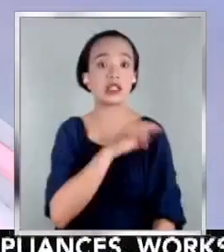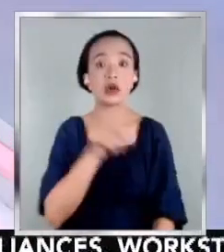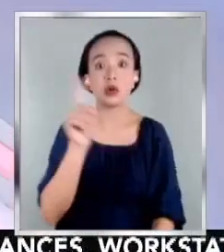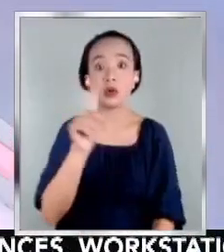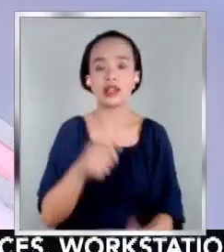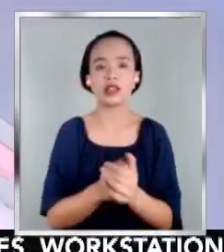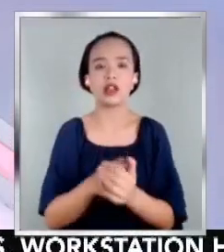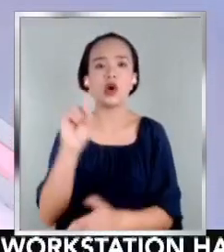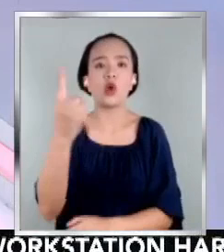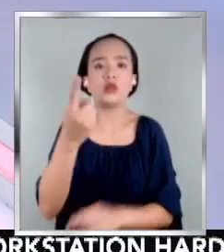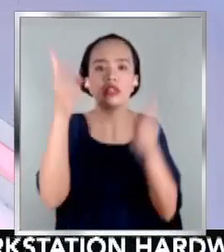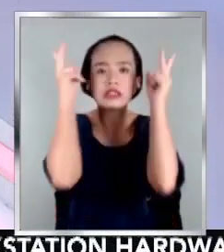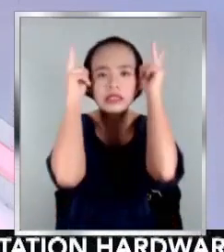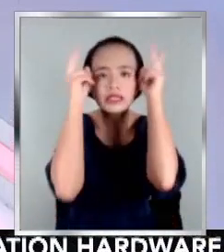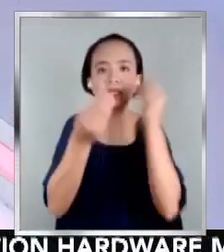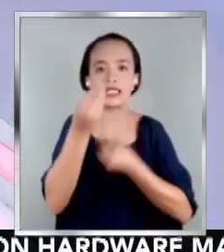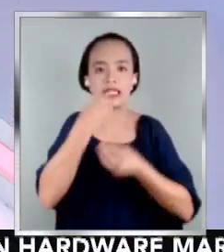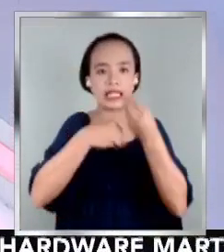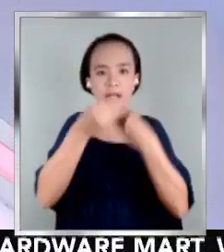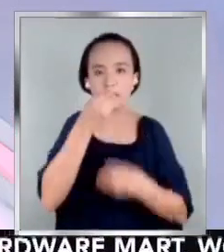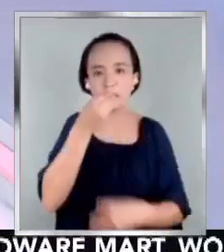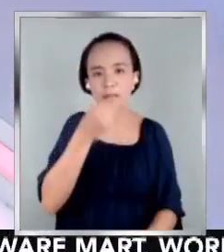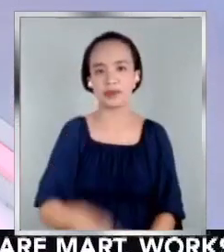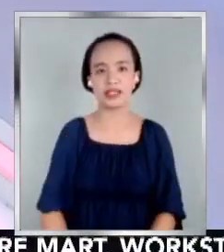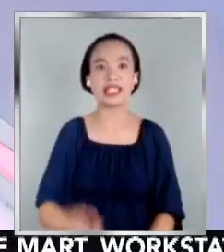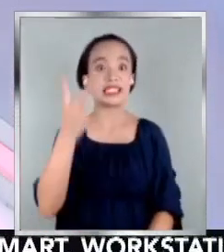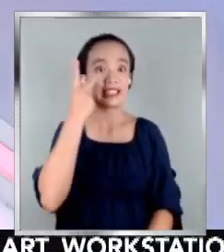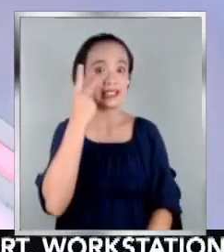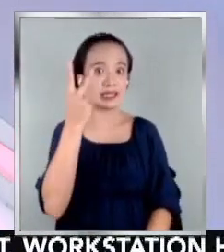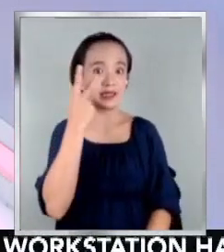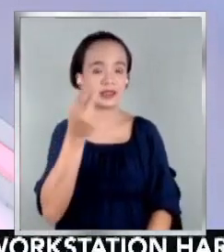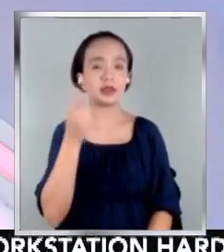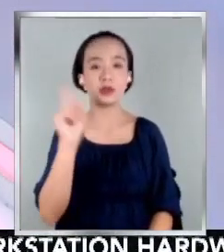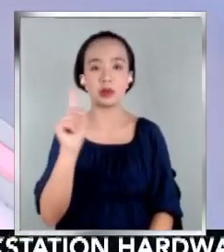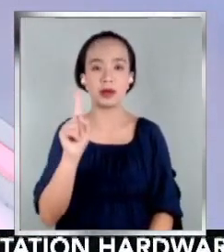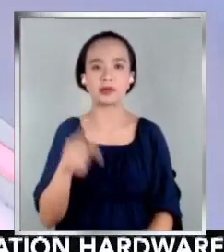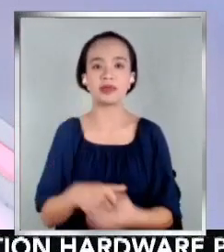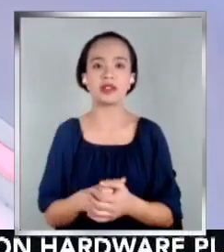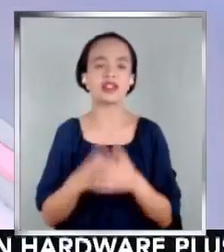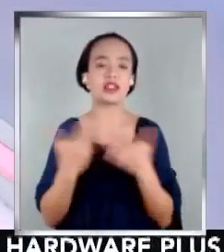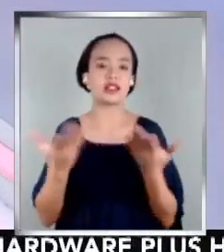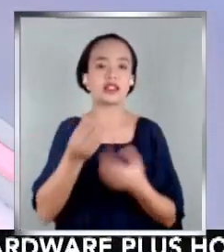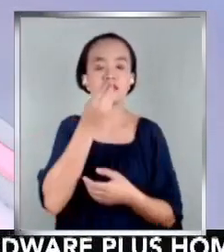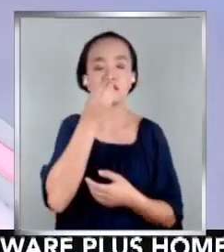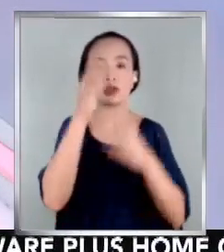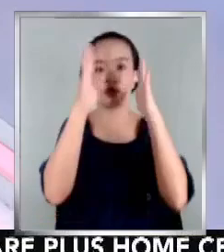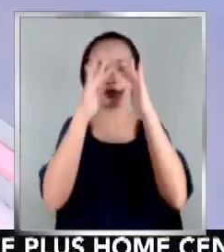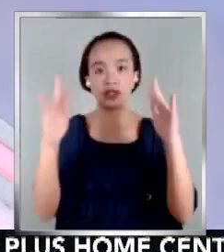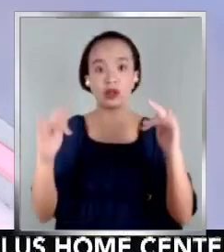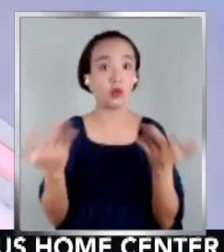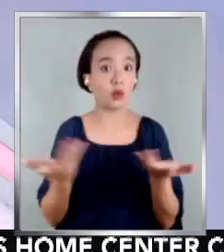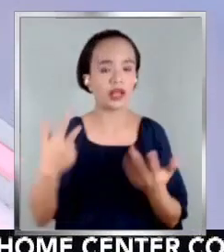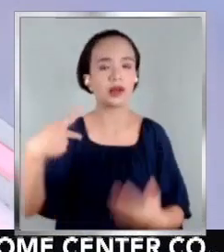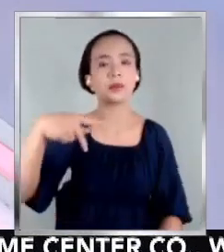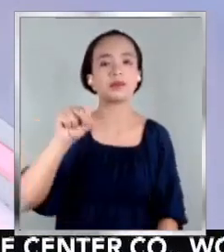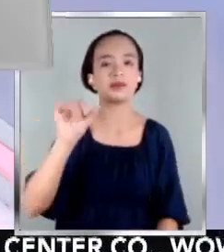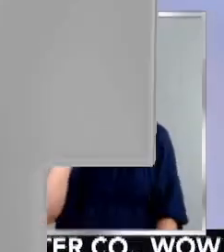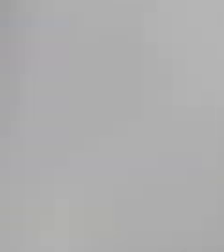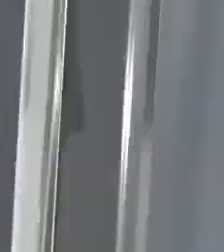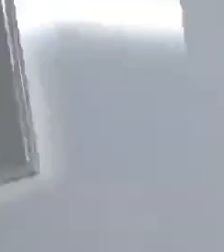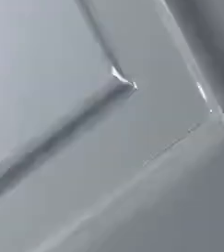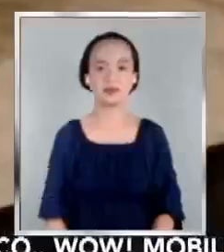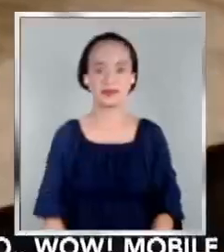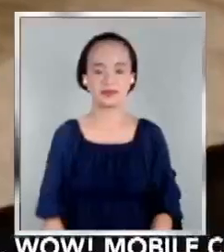ang kinakain. At tampok ang mga yan sa mga nakahain sa isang food fest sa Pasay. Nakatutok si Bernadette Reyes.